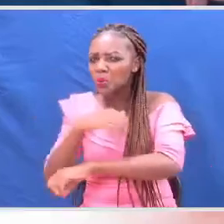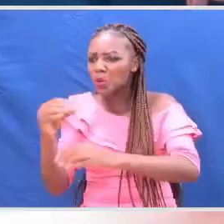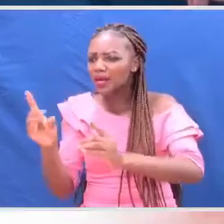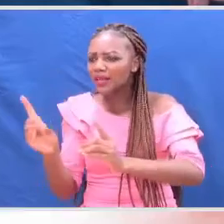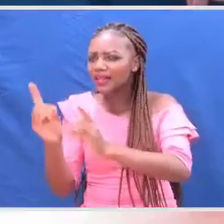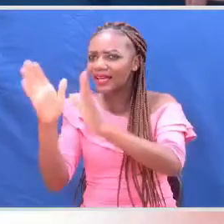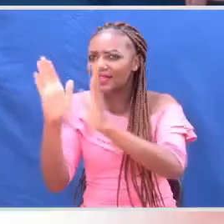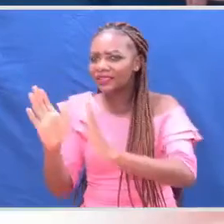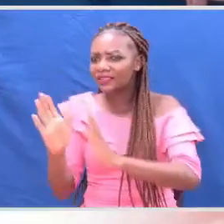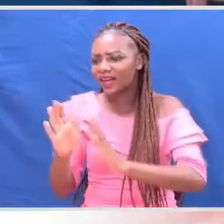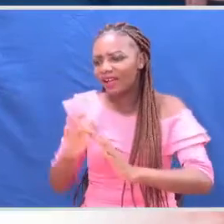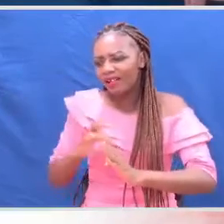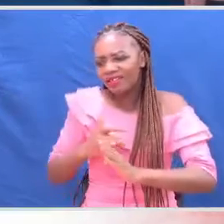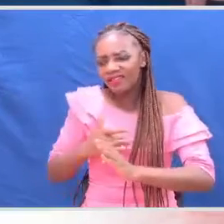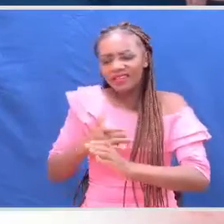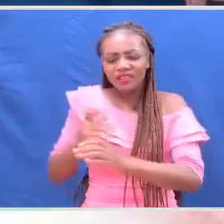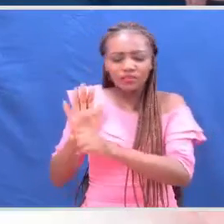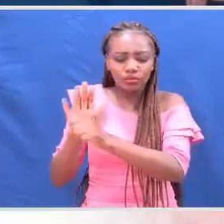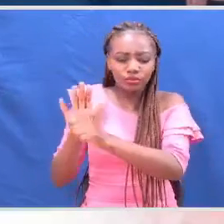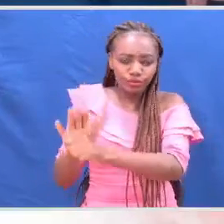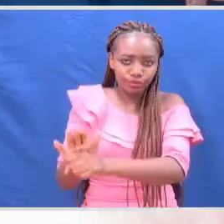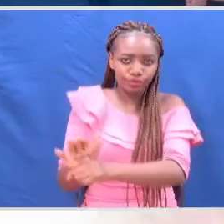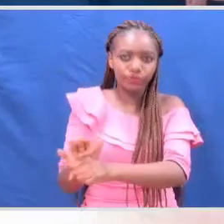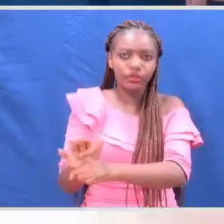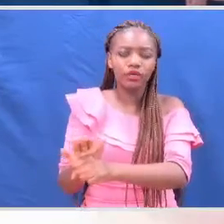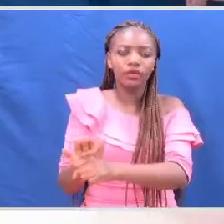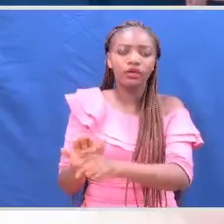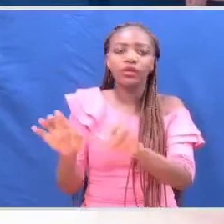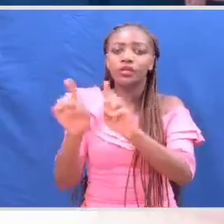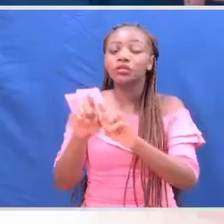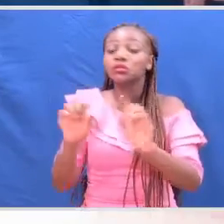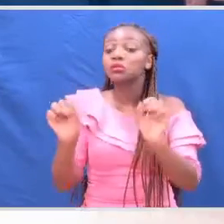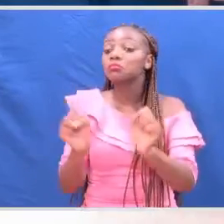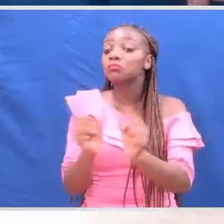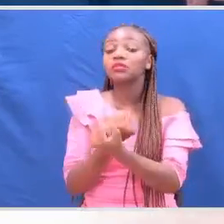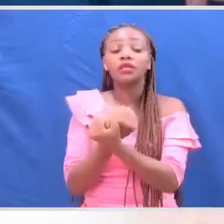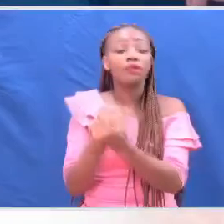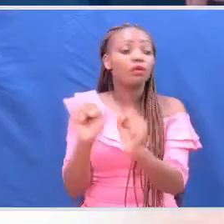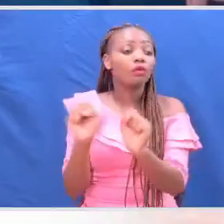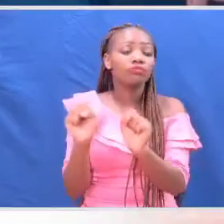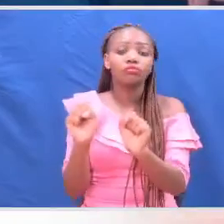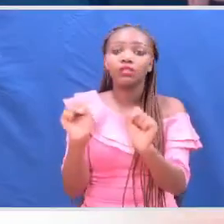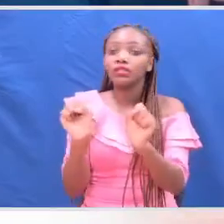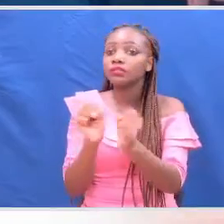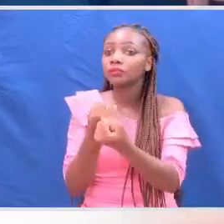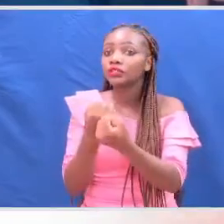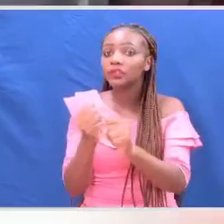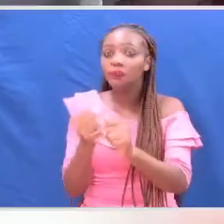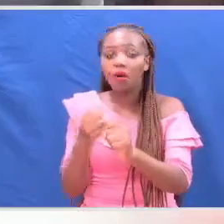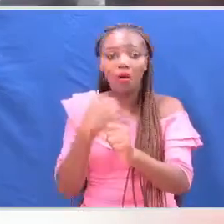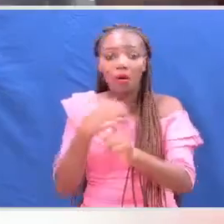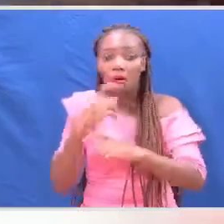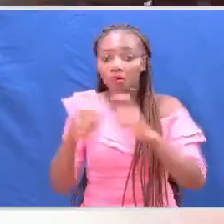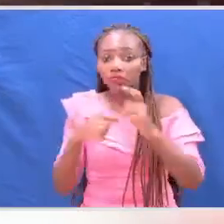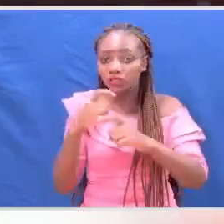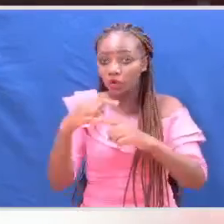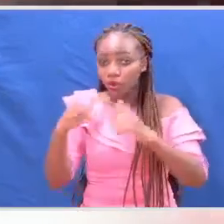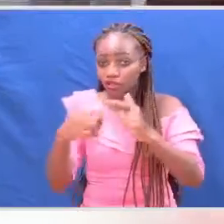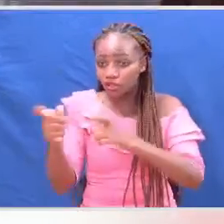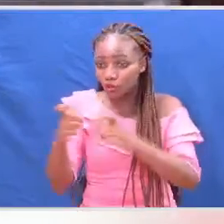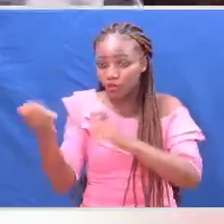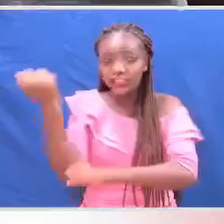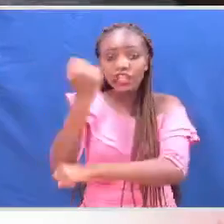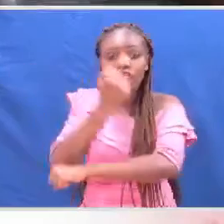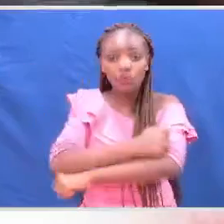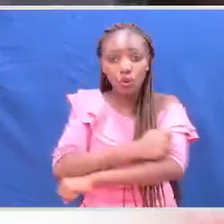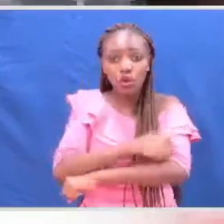kama imefifia. Sasa ni kama hataweza kurudisha shule. Mapacha hawa wa